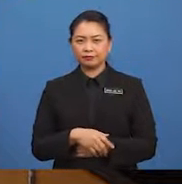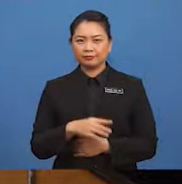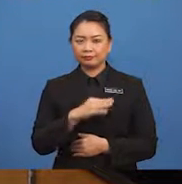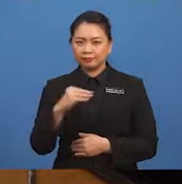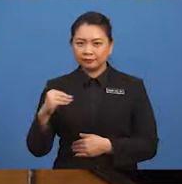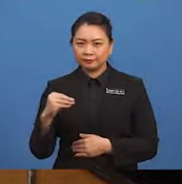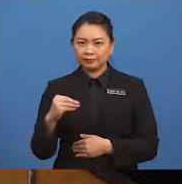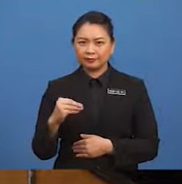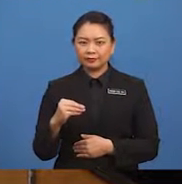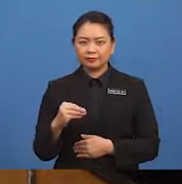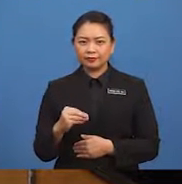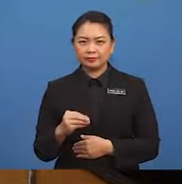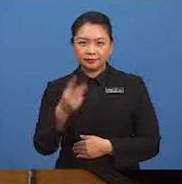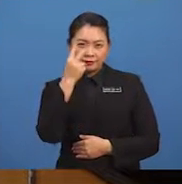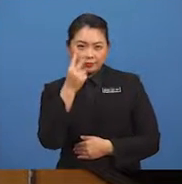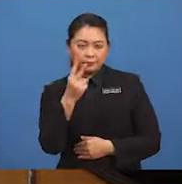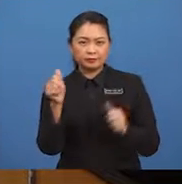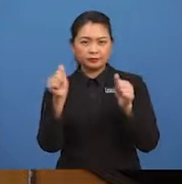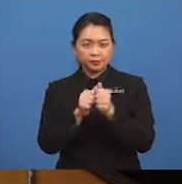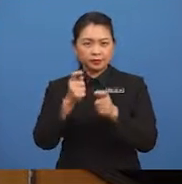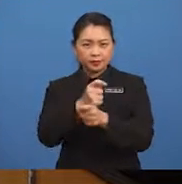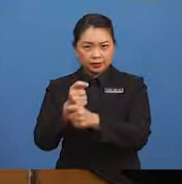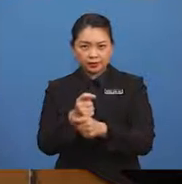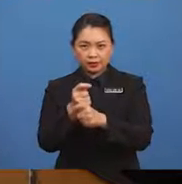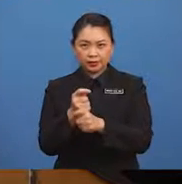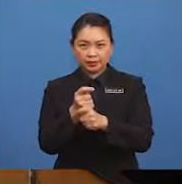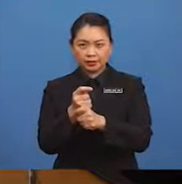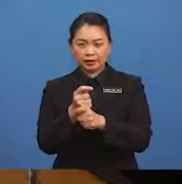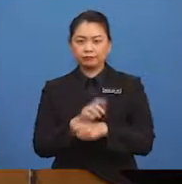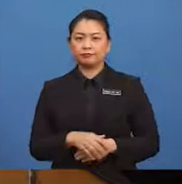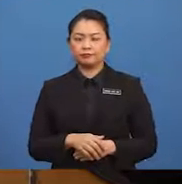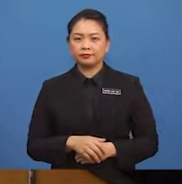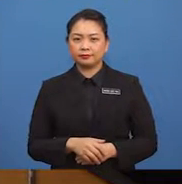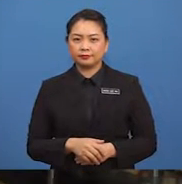Dan dengar dengan teliti penerangan yang akan cikgu berikan.